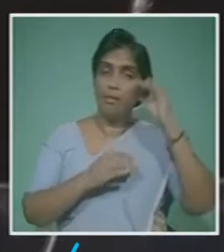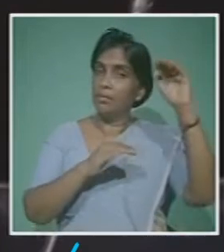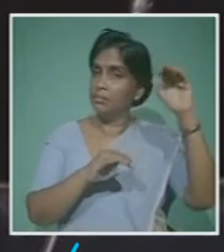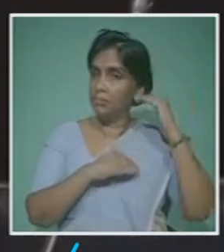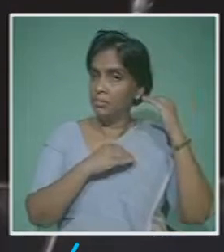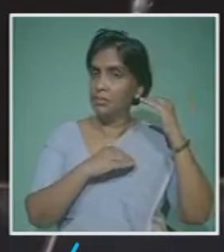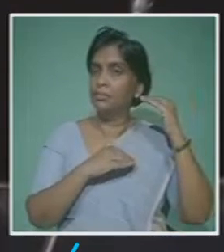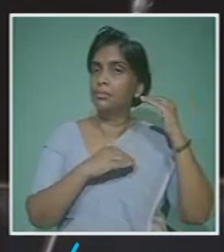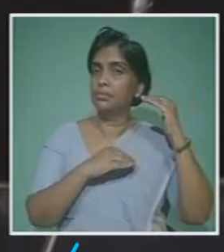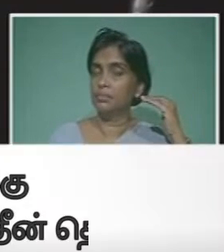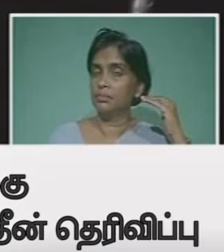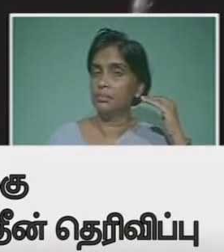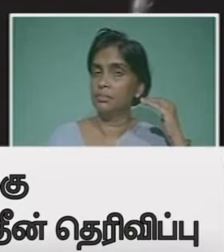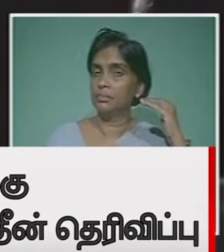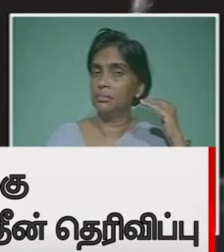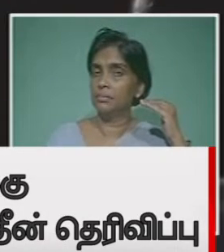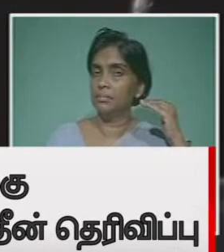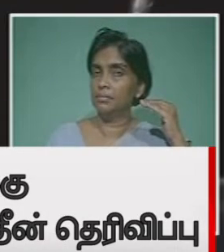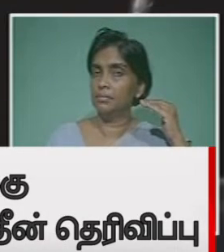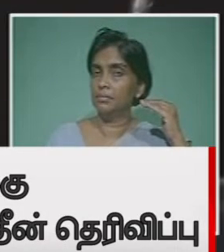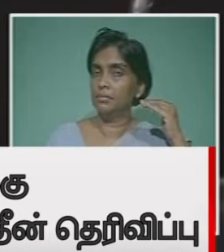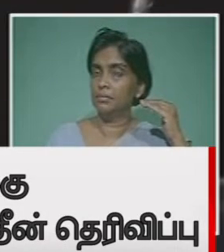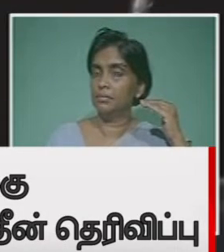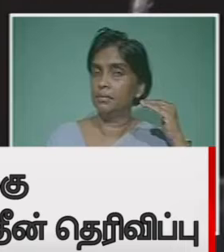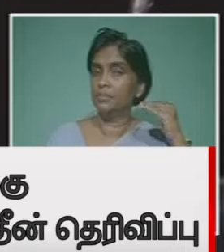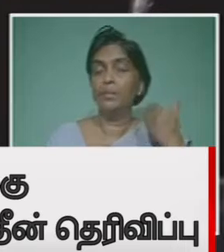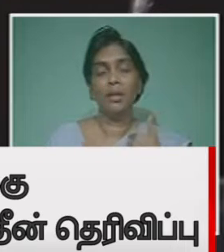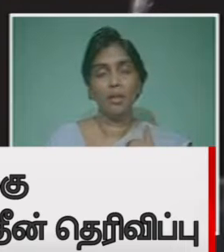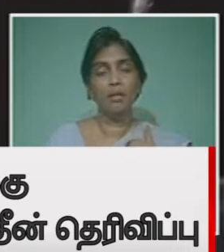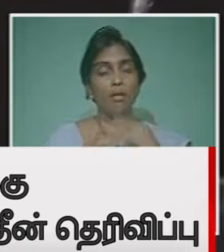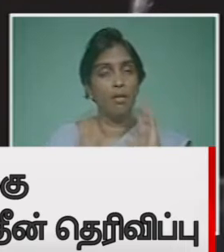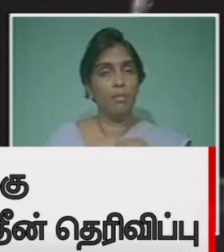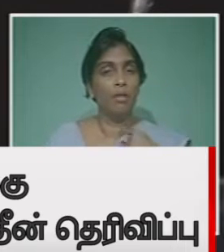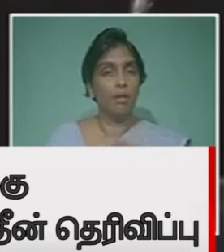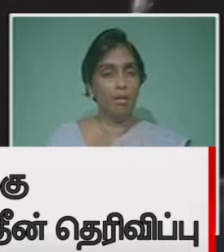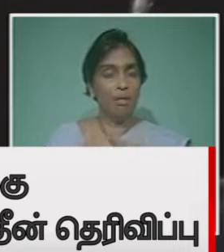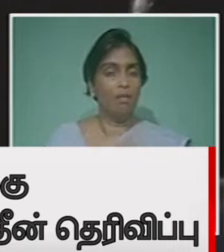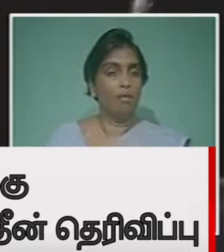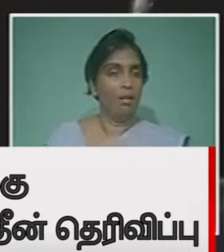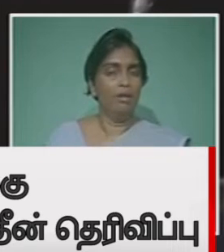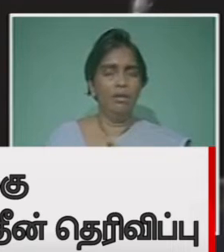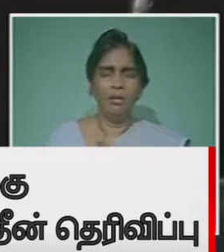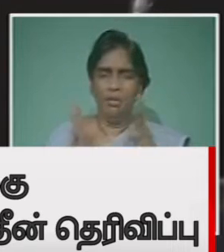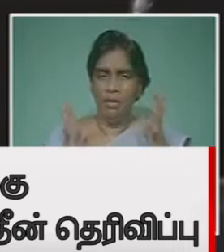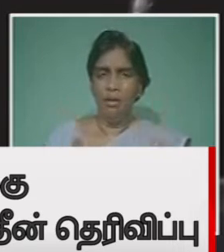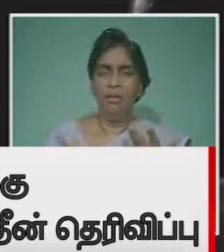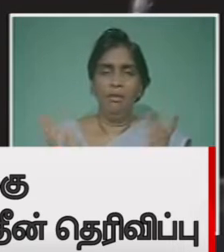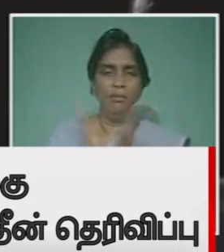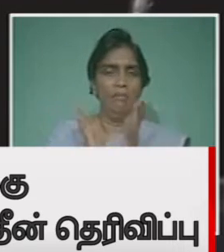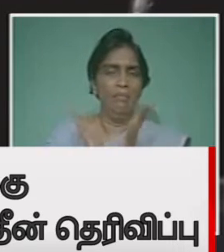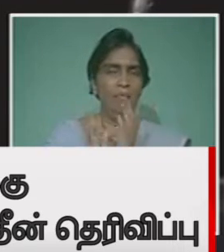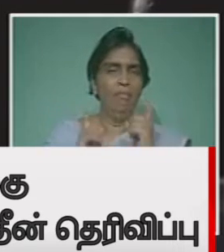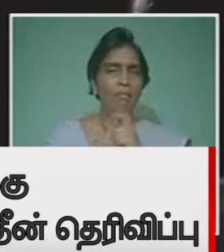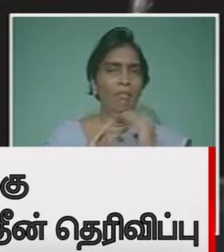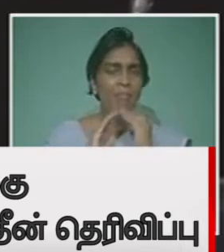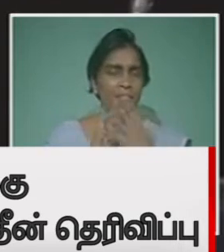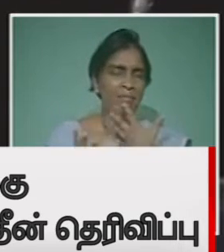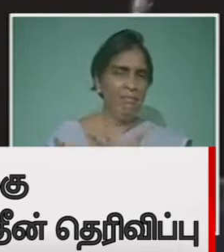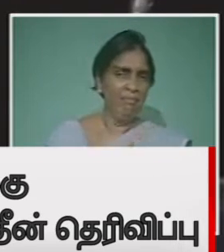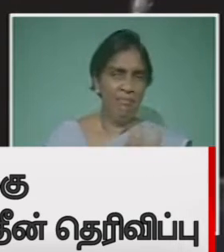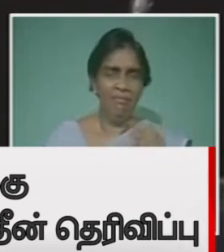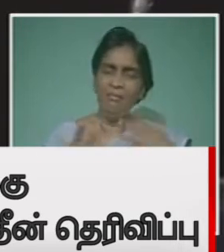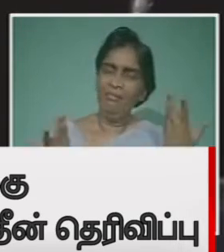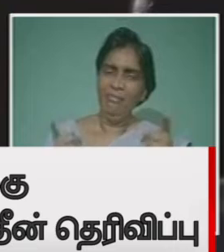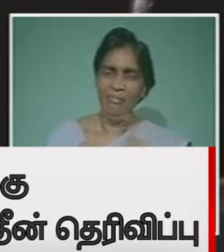இறக்குமதி செய்கிறோம், எமது காணிகள் இன்று வனவளங்கு திணைக்களத்துக்கு கீழே அல்லது வனஜீவி டிபார்ட்மெண்ட்டுக்கு கீழே அல்லது